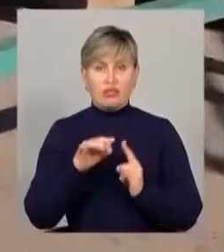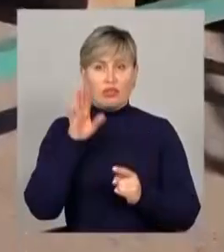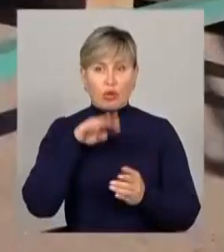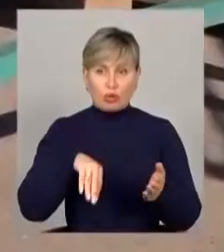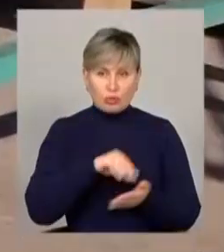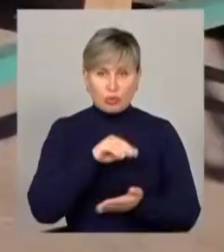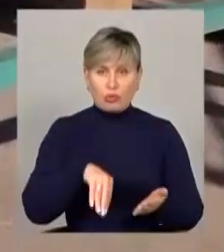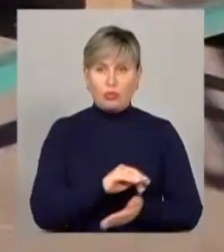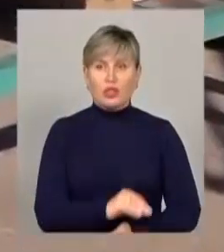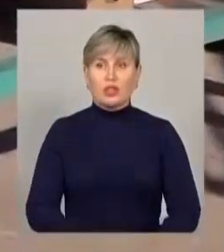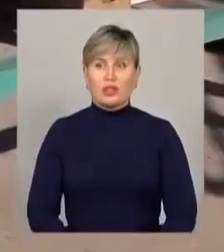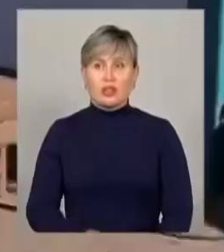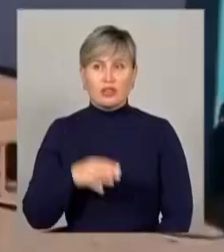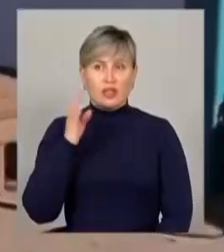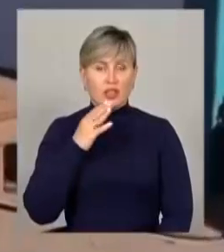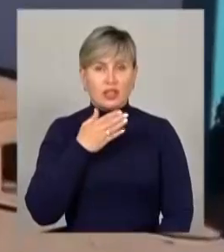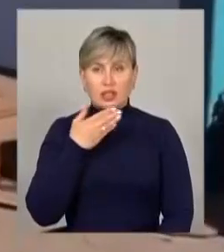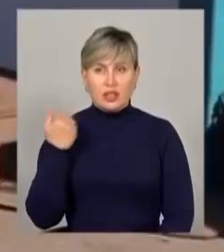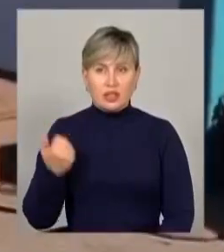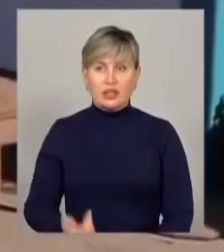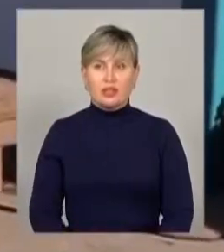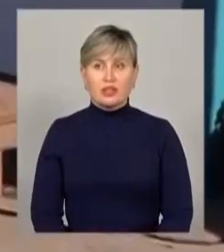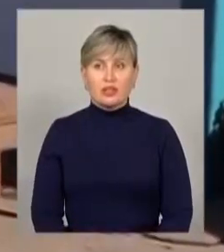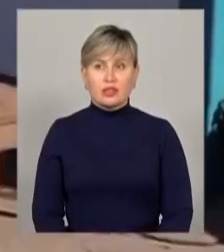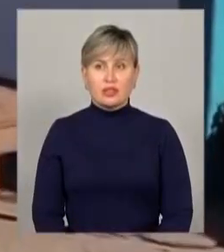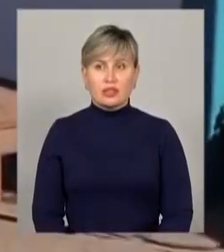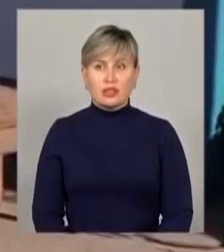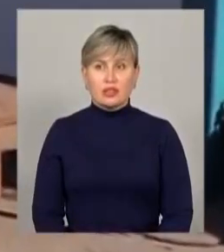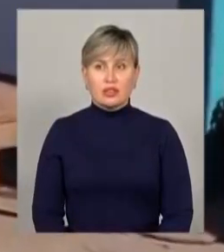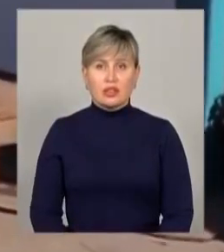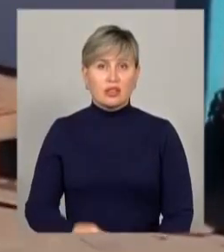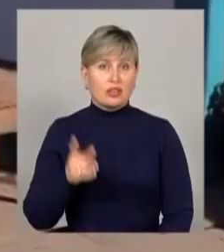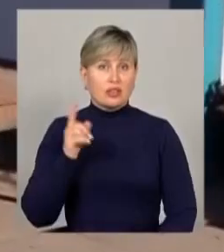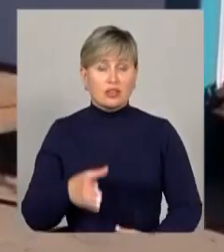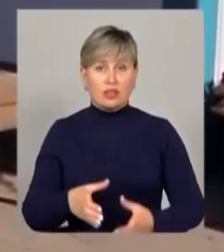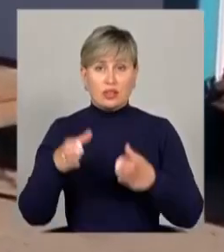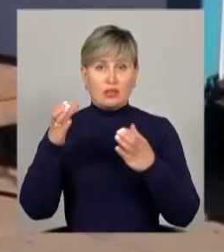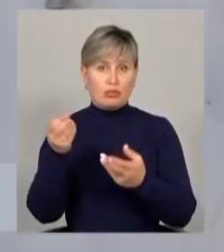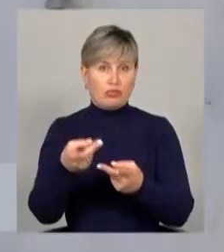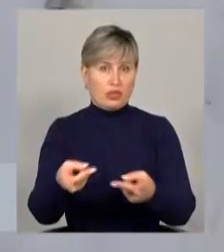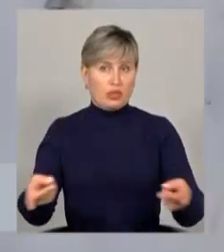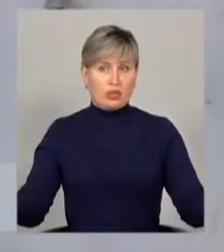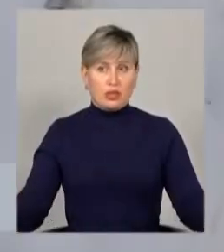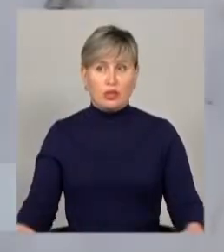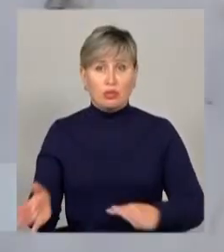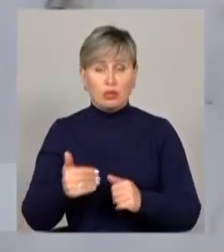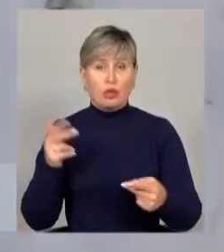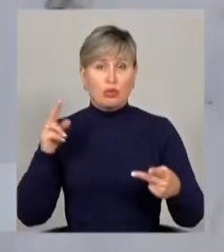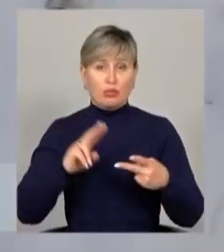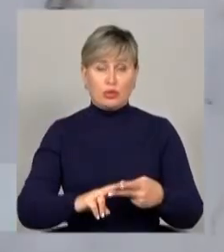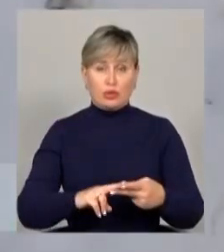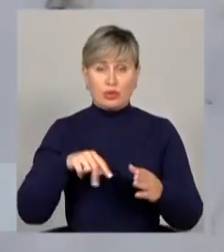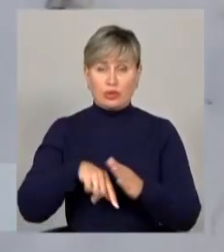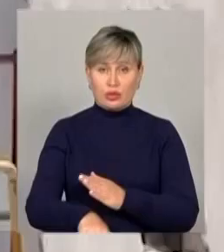покупаем воды нет деревья лежат ещё ничего не убиралось у нас даже столбы вы в нашей улице После подключения к